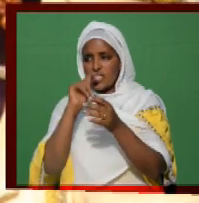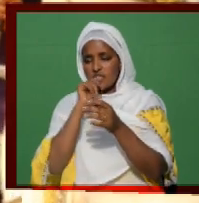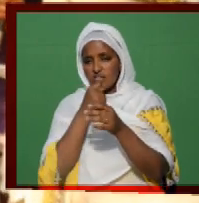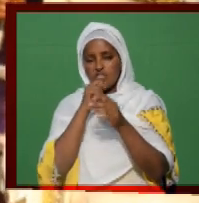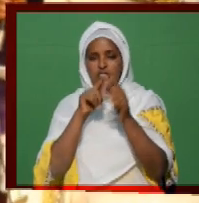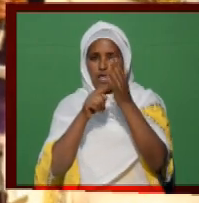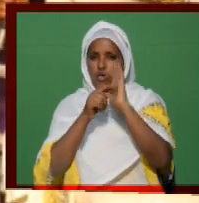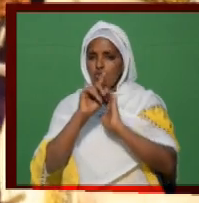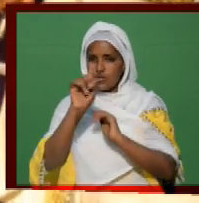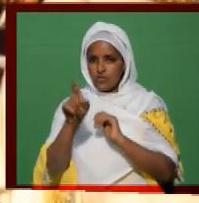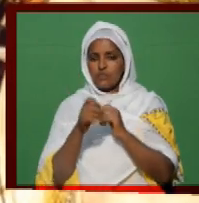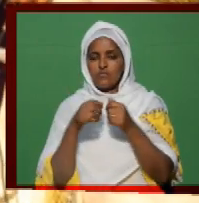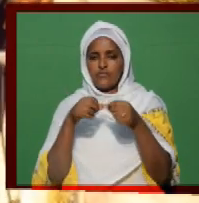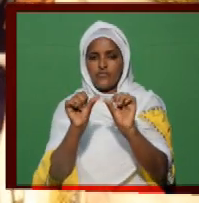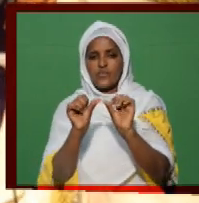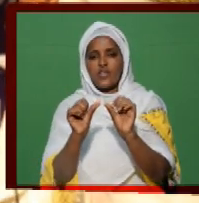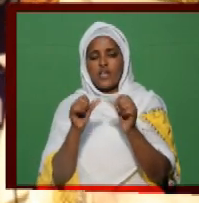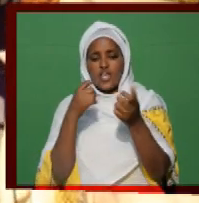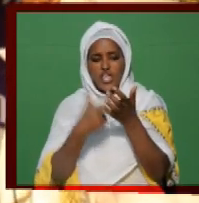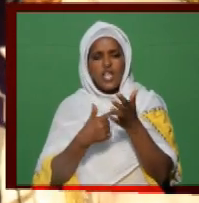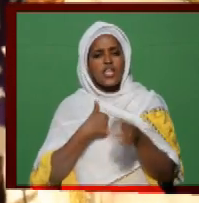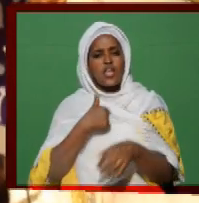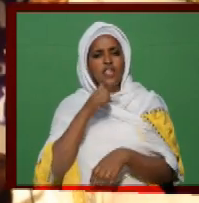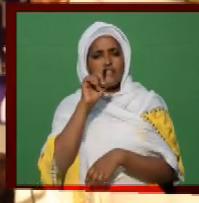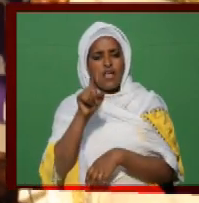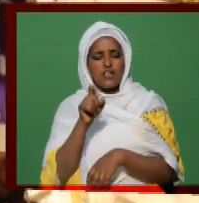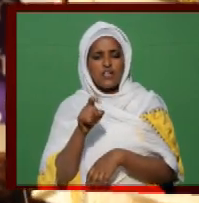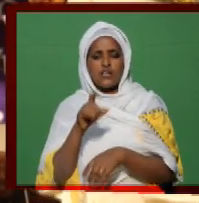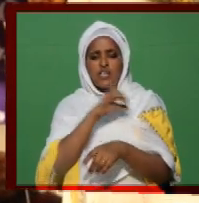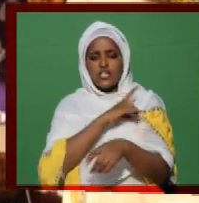ትግስት ጥያቄዋን ትቀጥላለች። አዎ፣ የኔ ጥያቄ